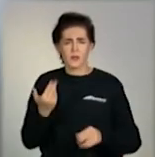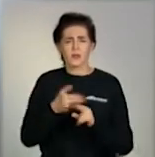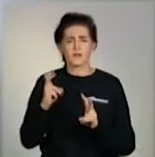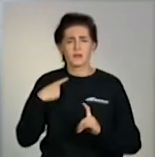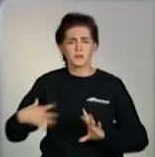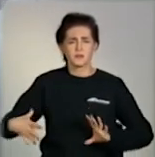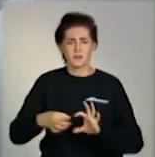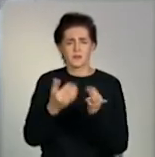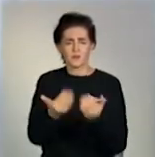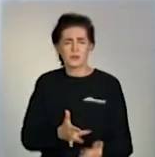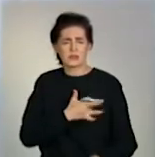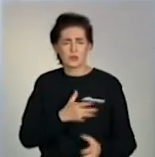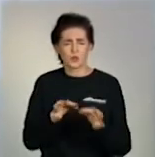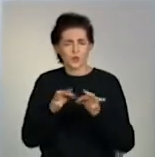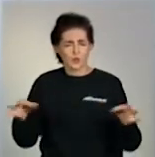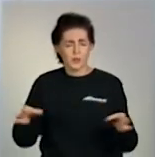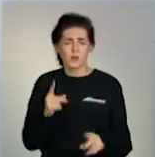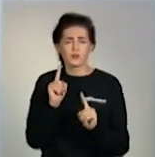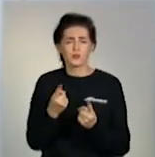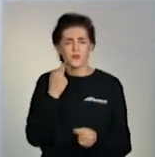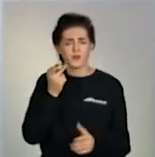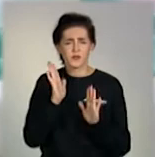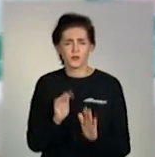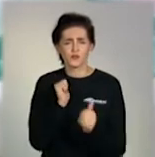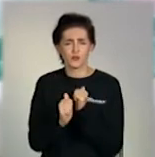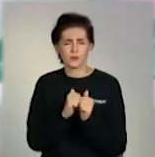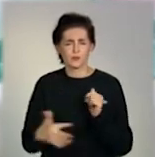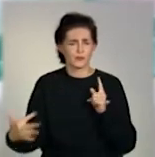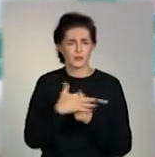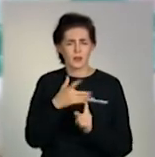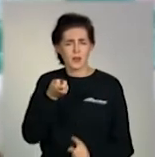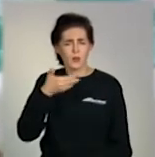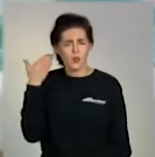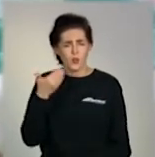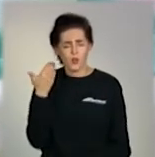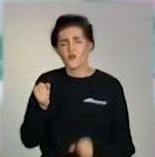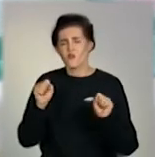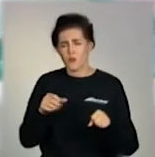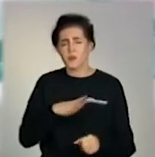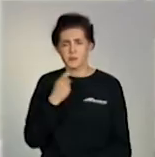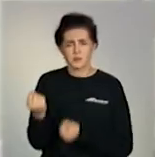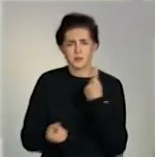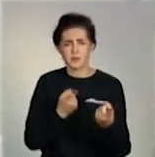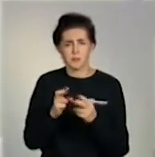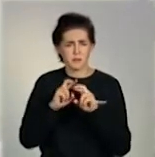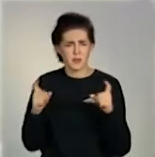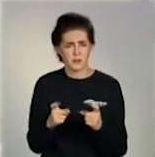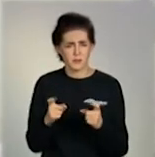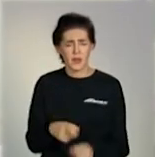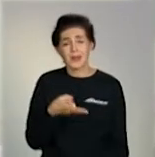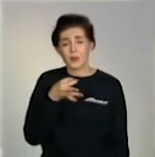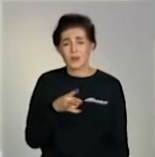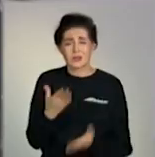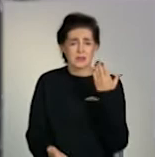нашої серцево-судинної системи, тому що він дуже часто уражається і може бути навіть безсимптомні прояви. І якщо